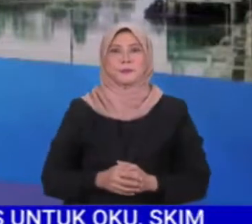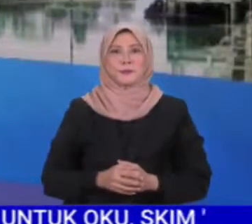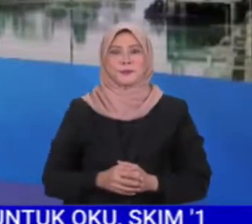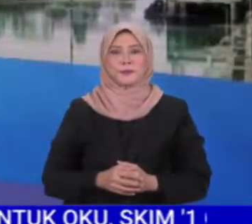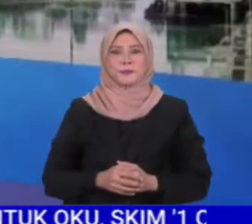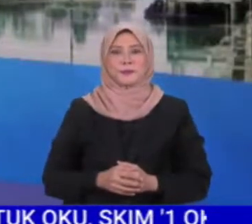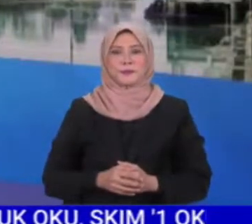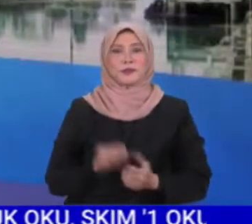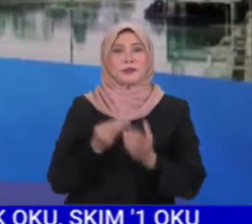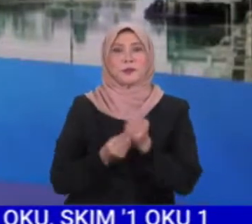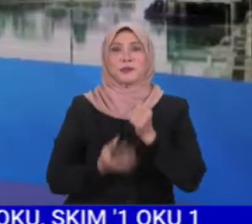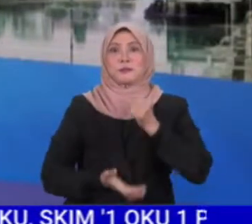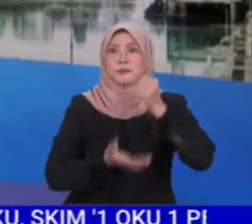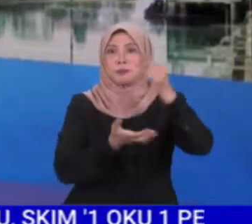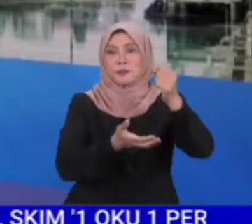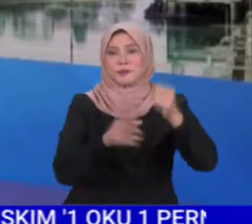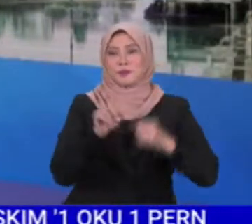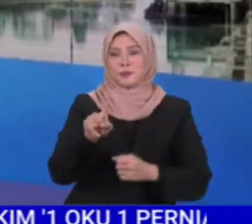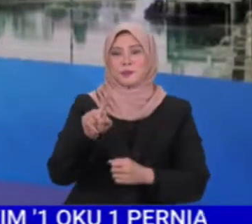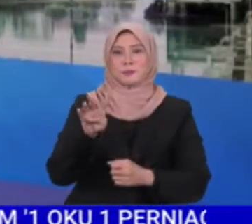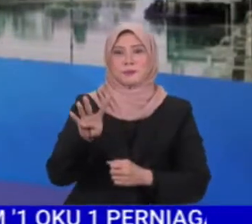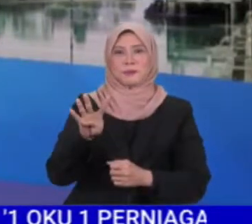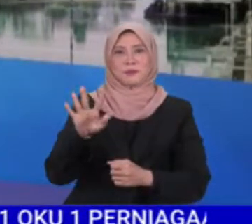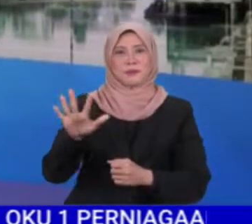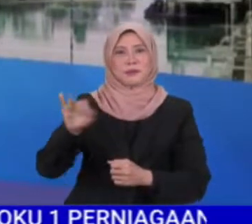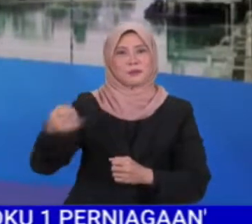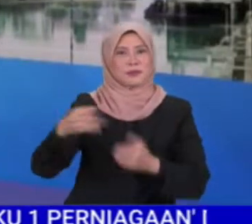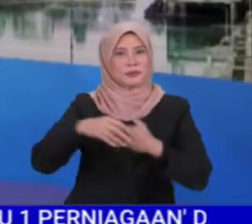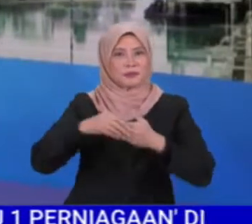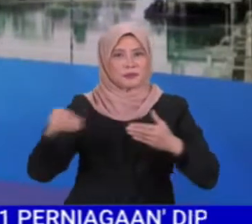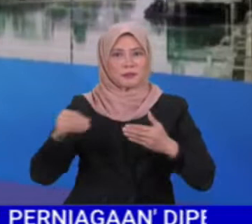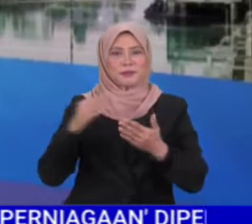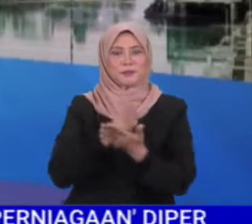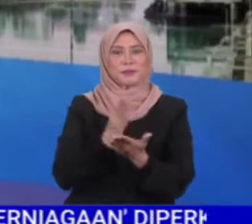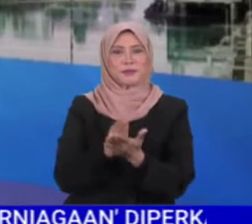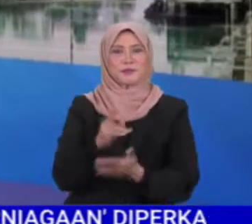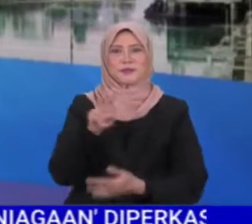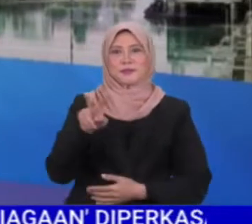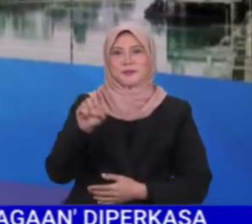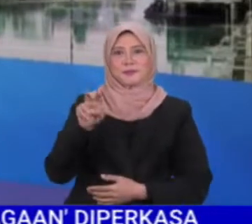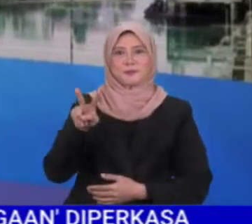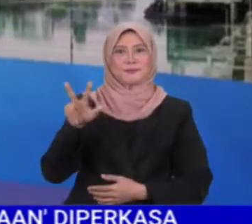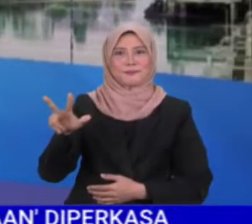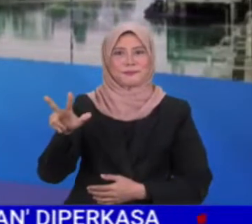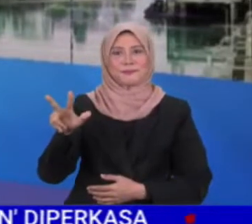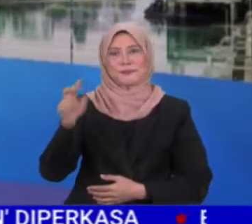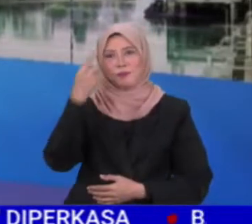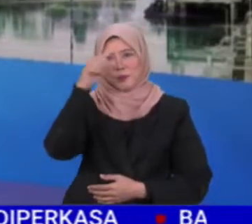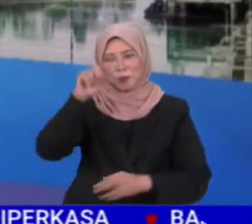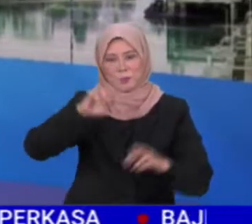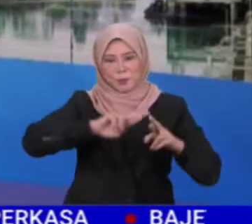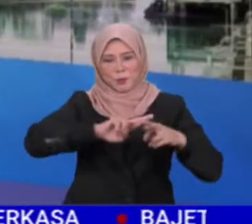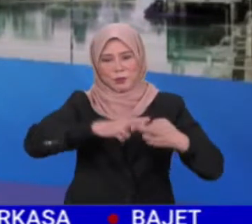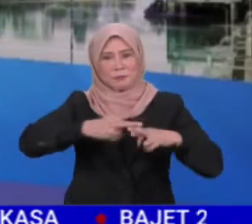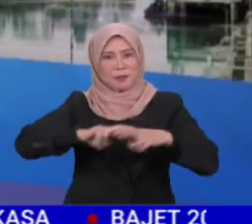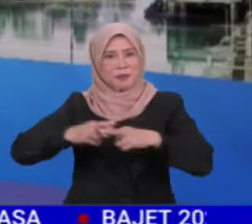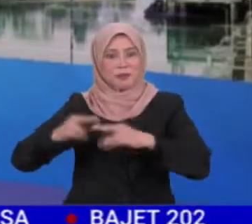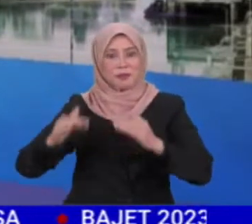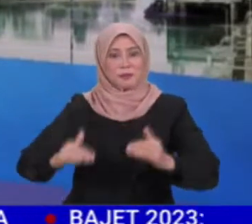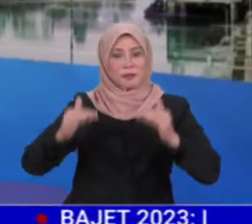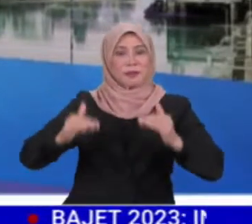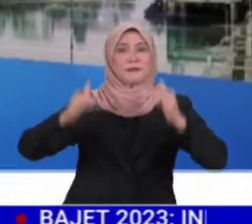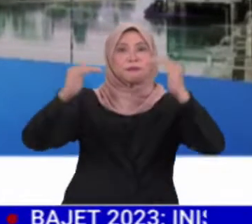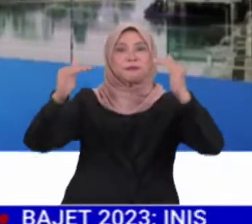Dalam pada itu, peruntukan RM145 juta dalam bajet 2023 untuk penyelenggaraan naik taraf